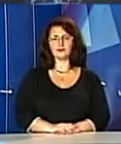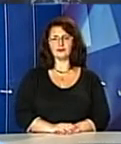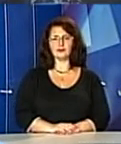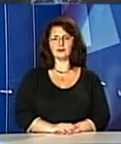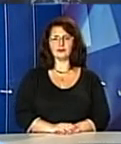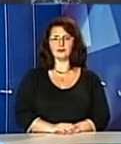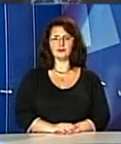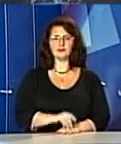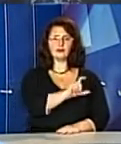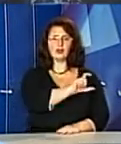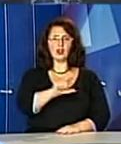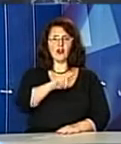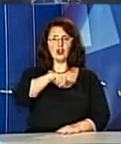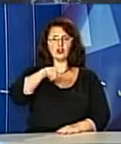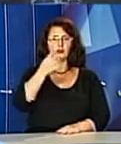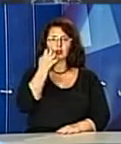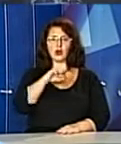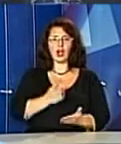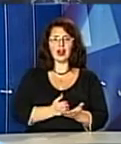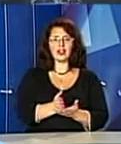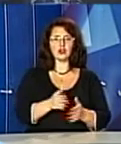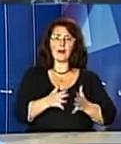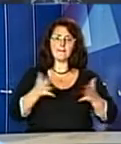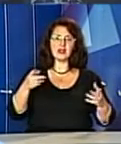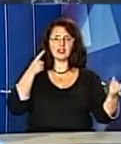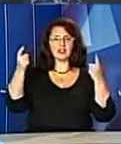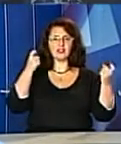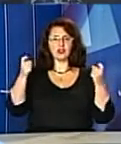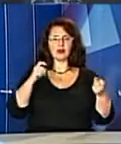261-6901 – це номер телефону гарячої лінії новин. Більше